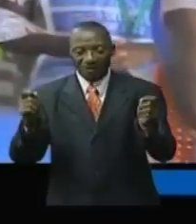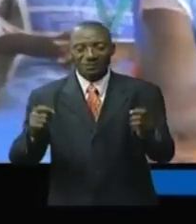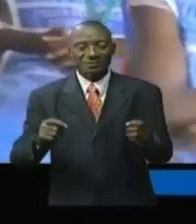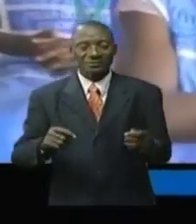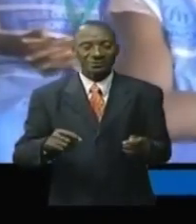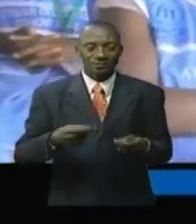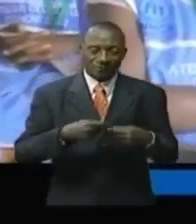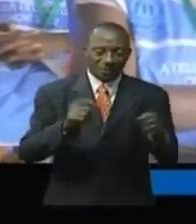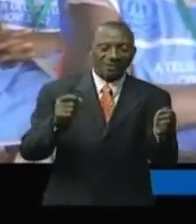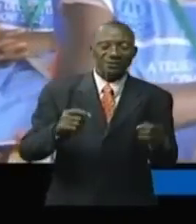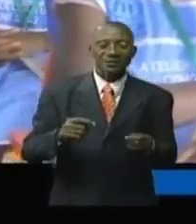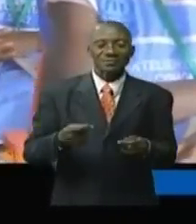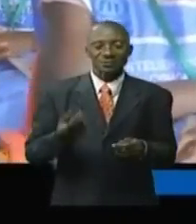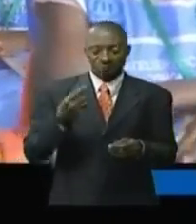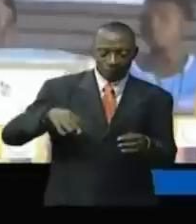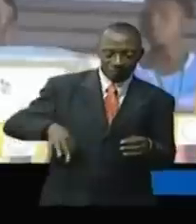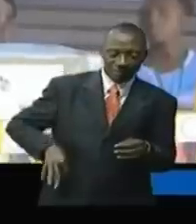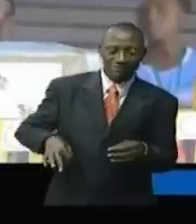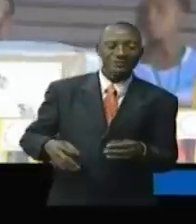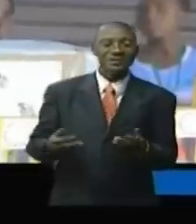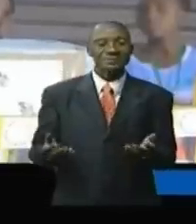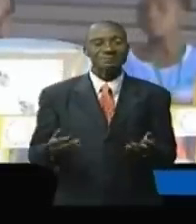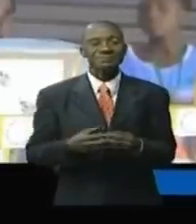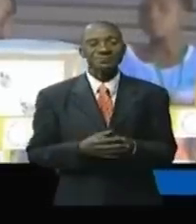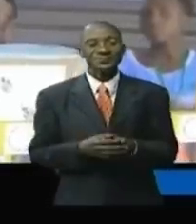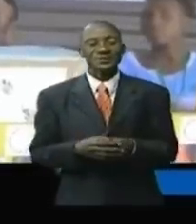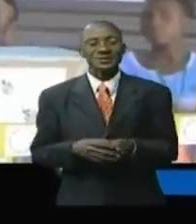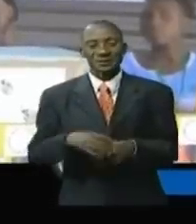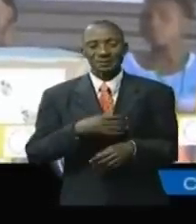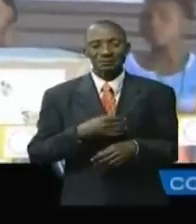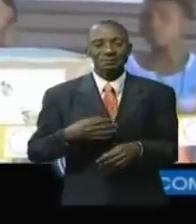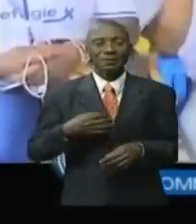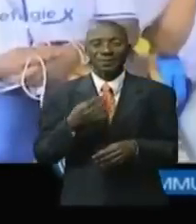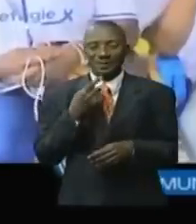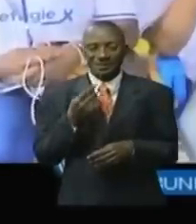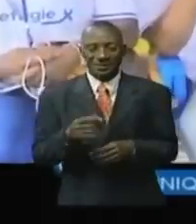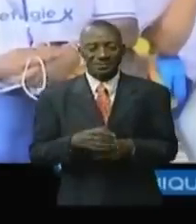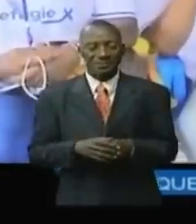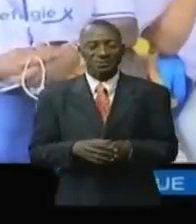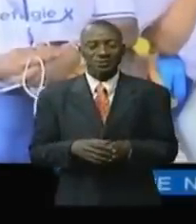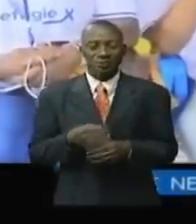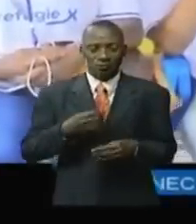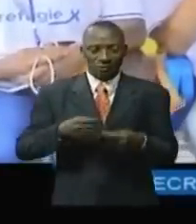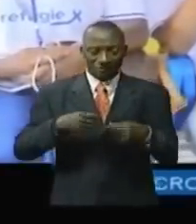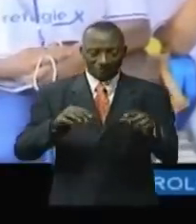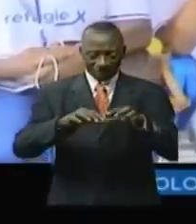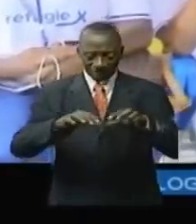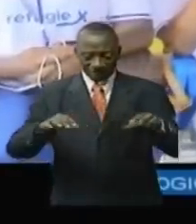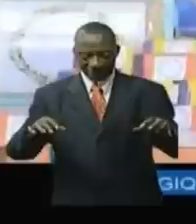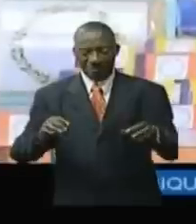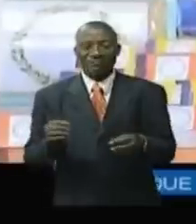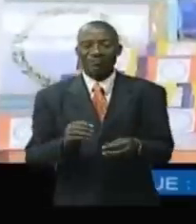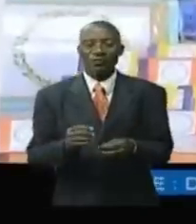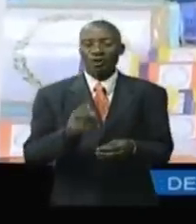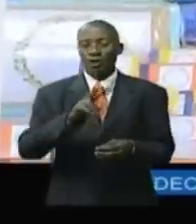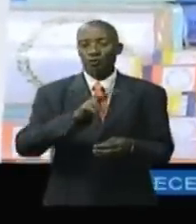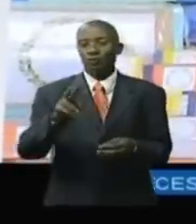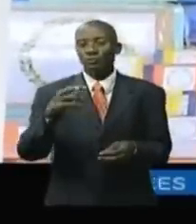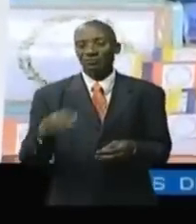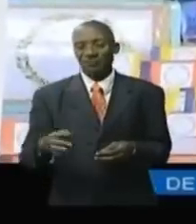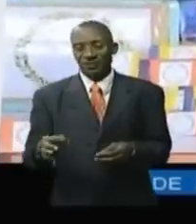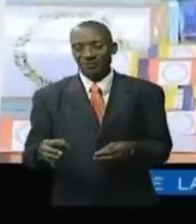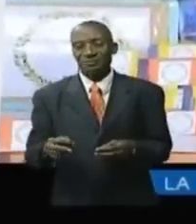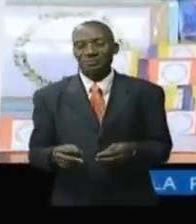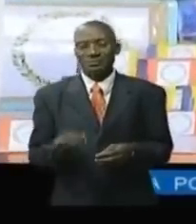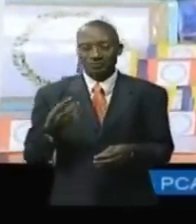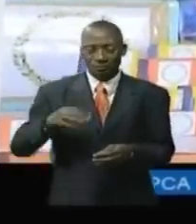Nous vendons une barre de savon de 400 grammes à 2000 francs. une quantité de